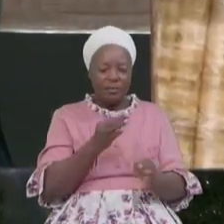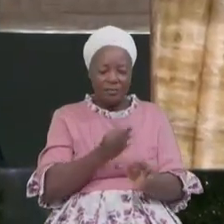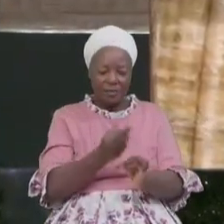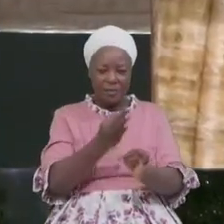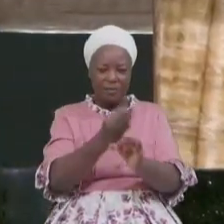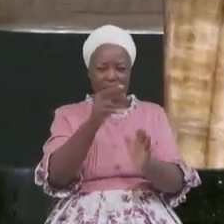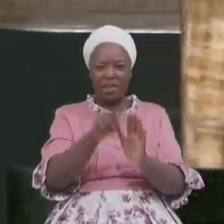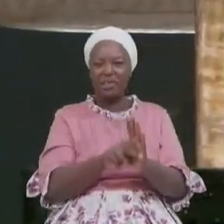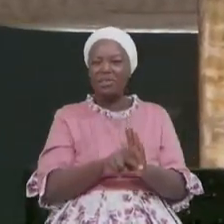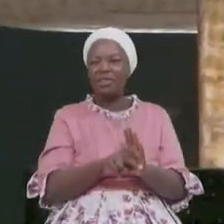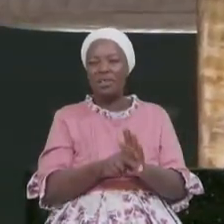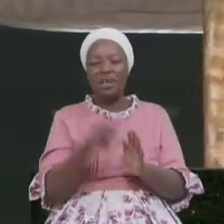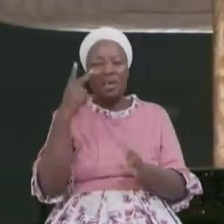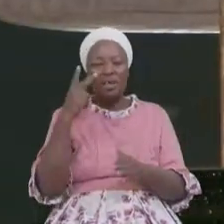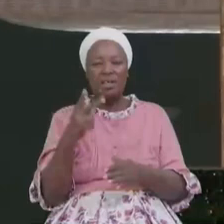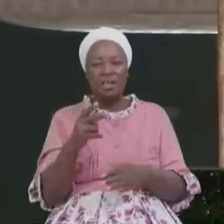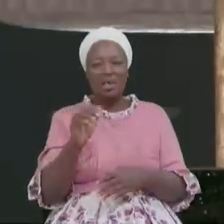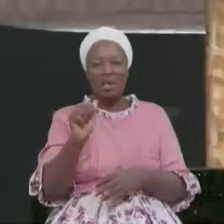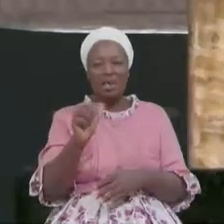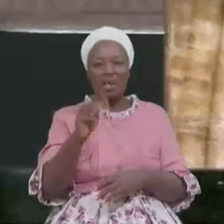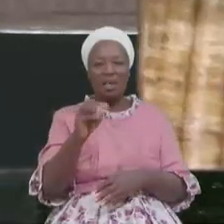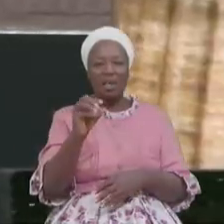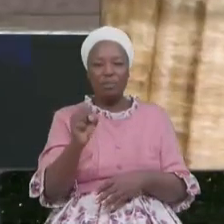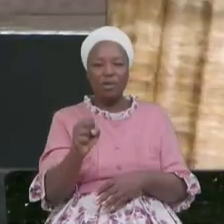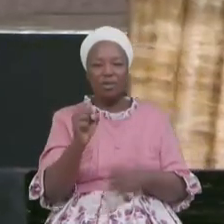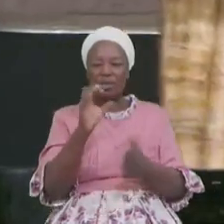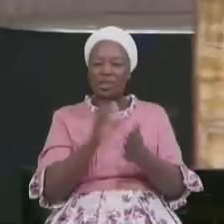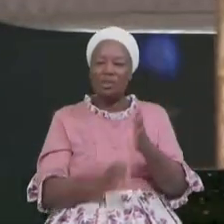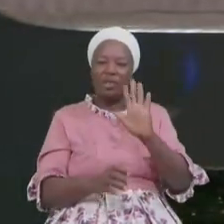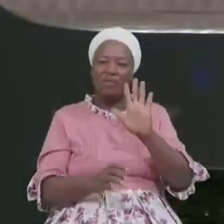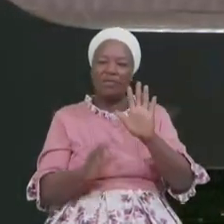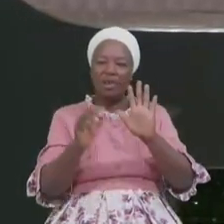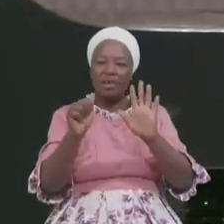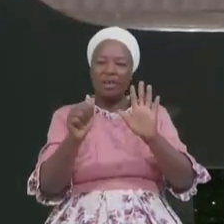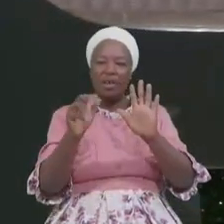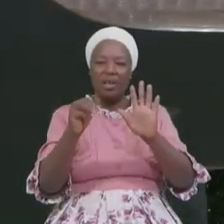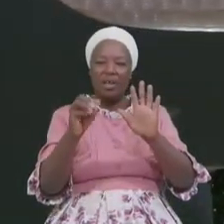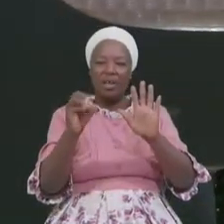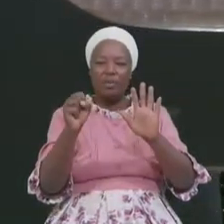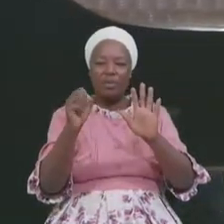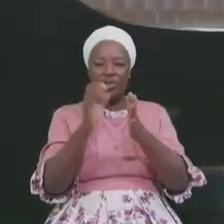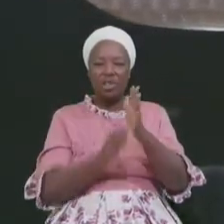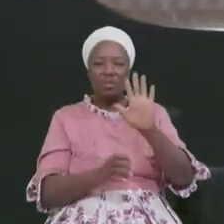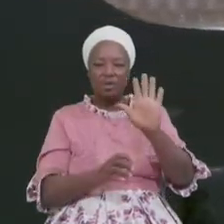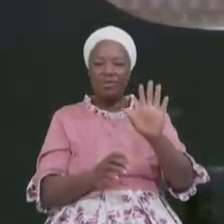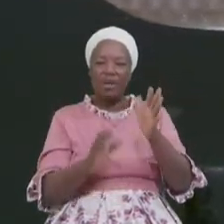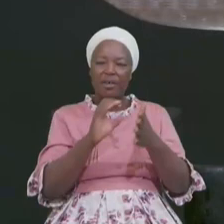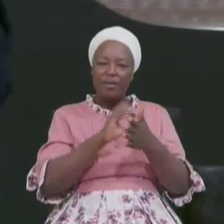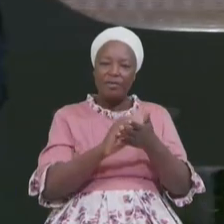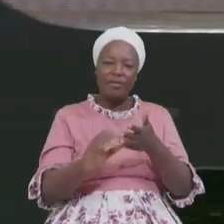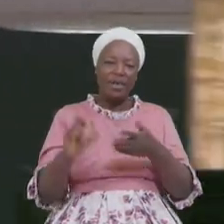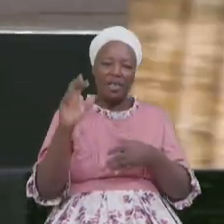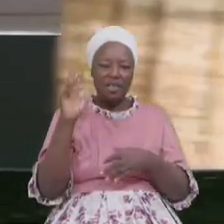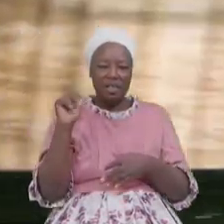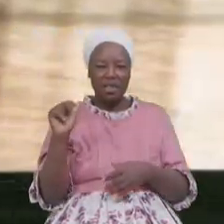Nous considérons Amos. Chapitre 5, verset 13. Amos,